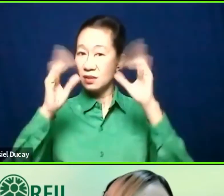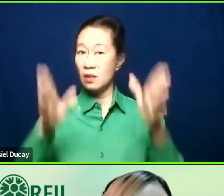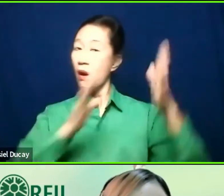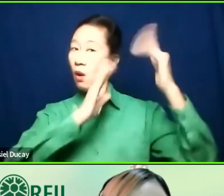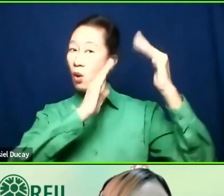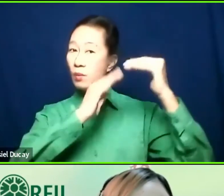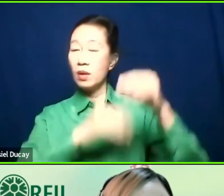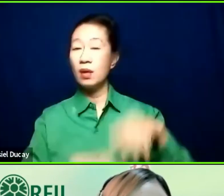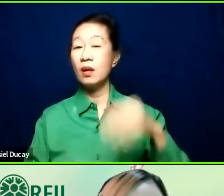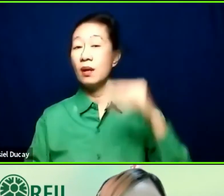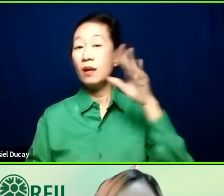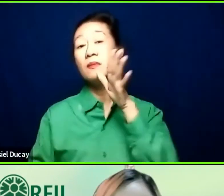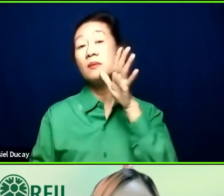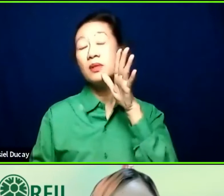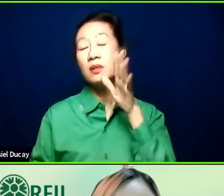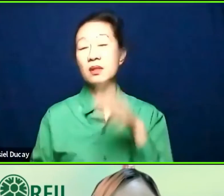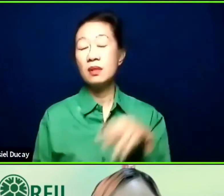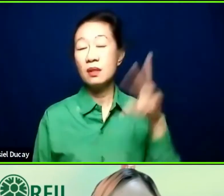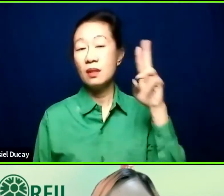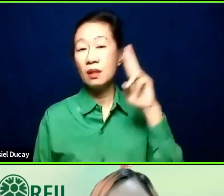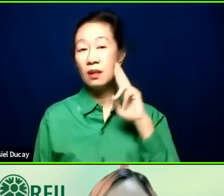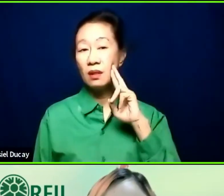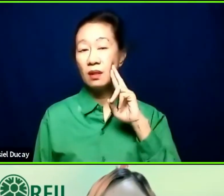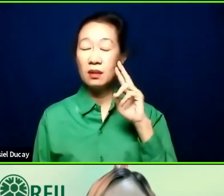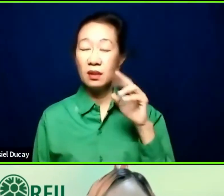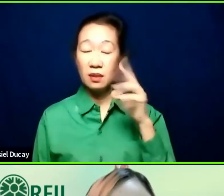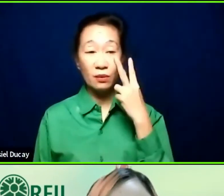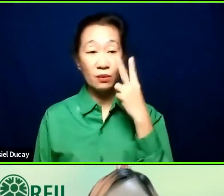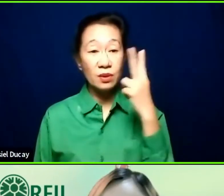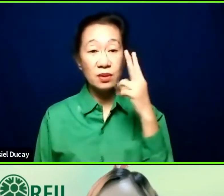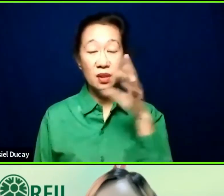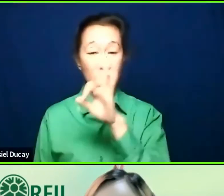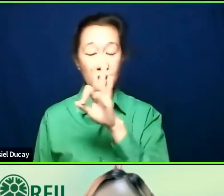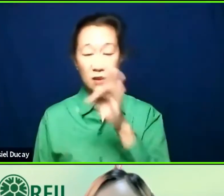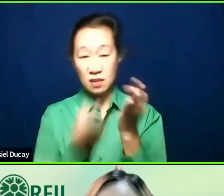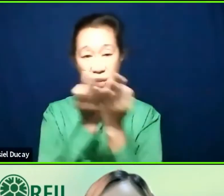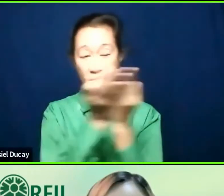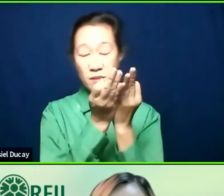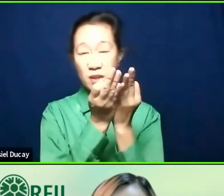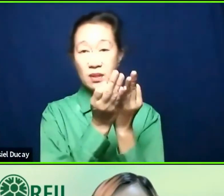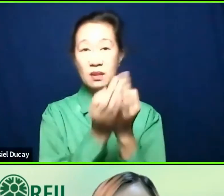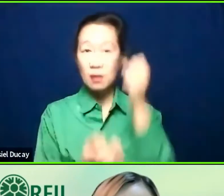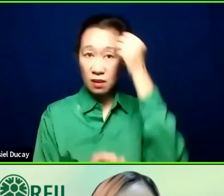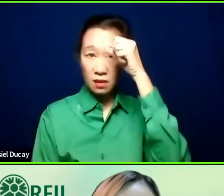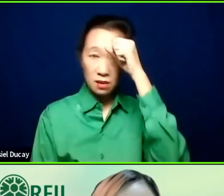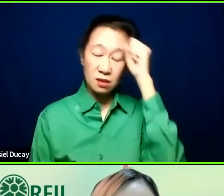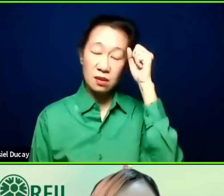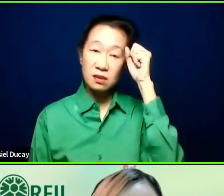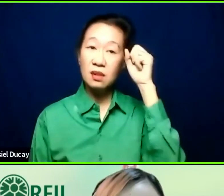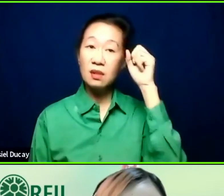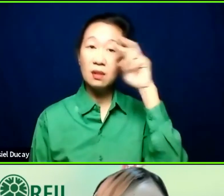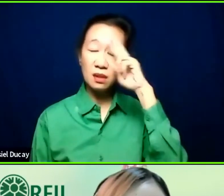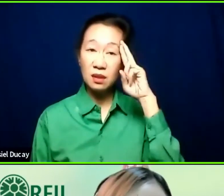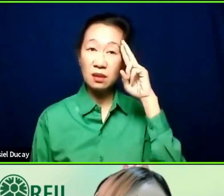Mami Raquel po still watching on our FB Live. So yun po. Sir Ranil, would you like to answer po